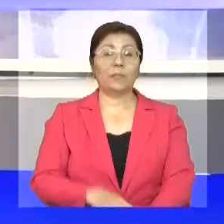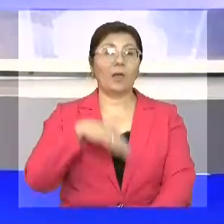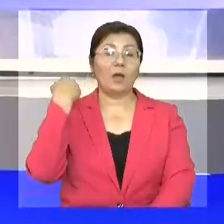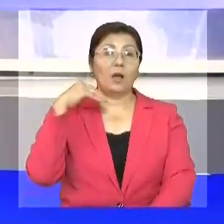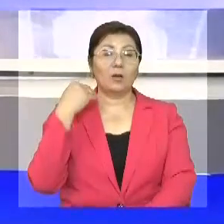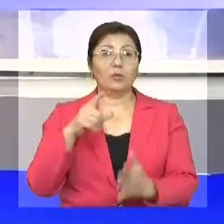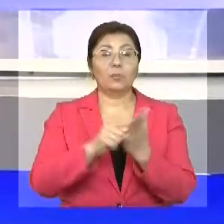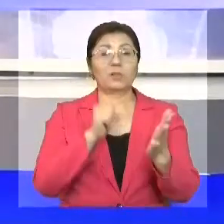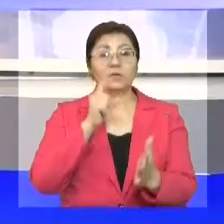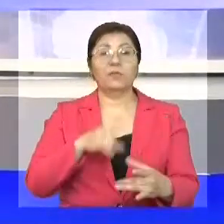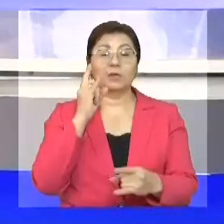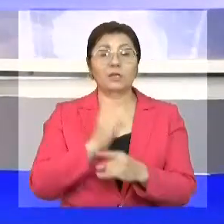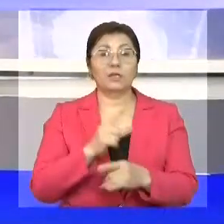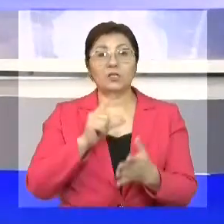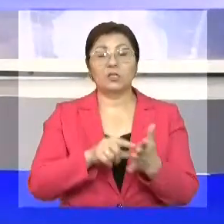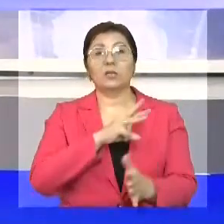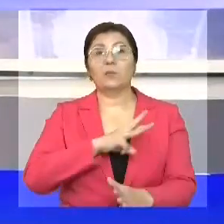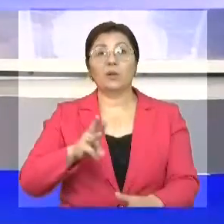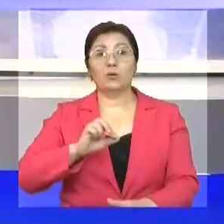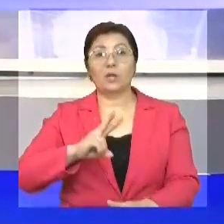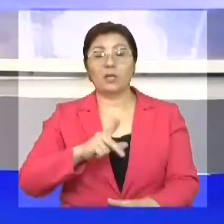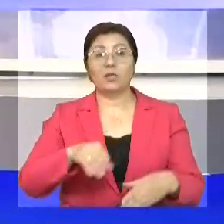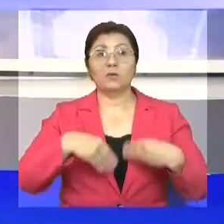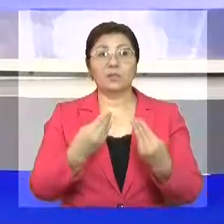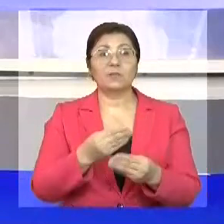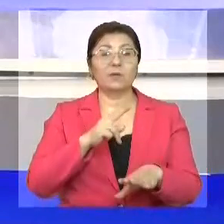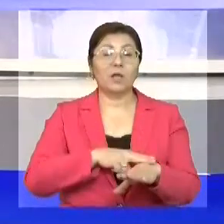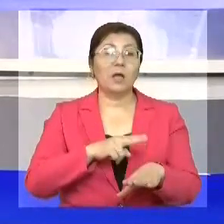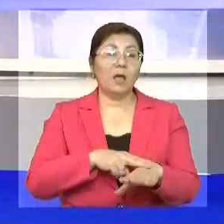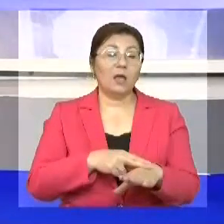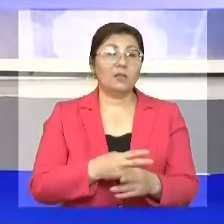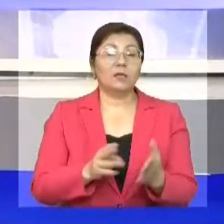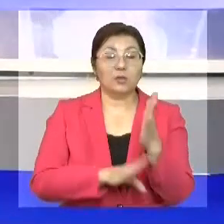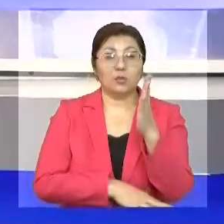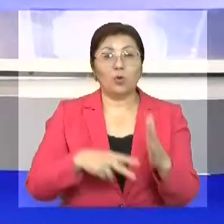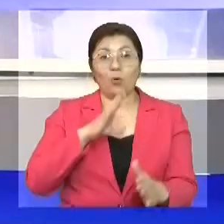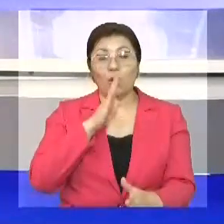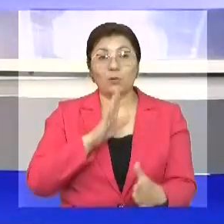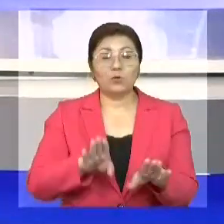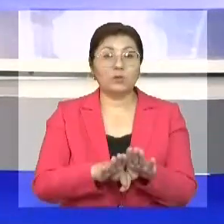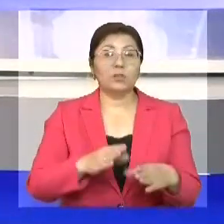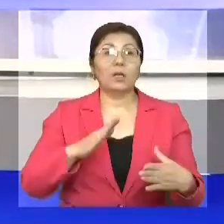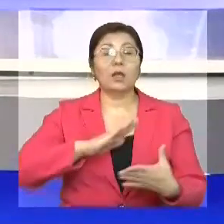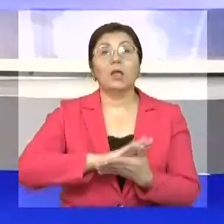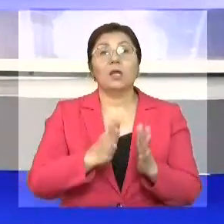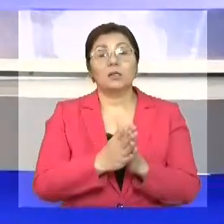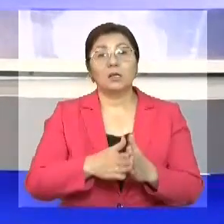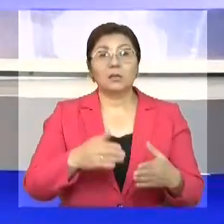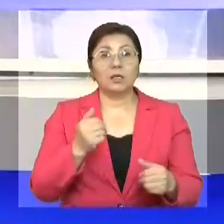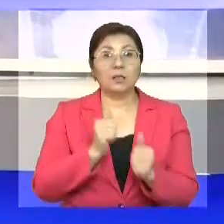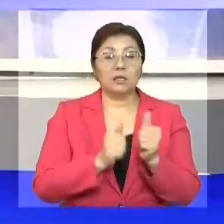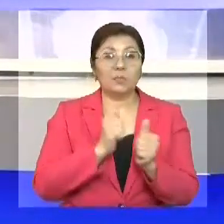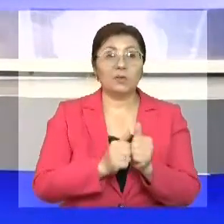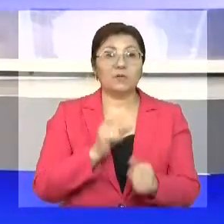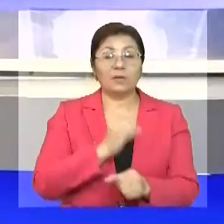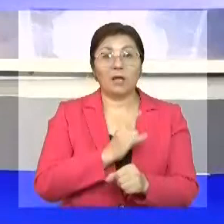Ақтөбелік зейнеткер алаяқтарға 7 миллион теңгесін беріп қойған. Полицейлердің айтуынша, кейінгі жылдары мұндай жағдайлар жиілеп кеткен. Алаяқтар алдау